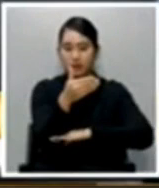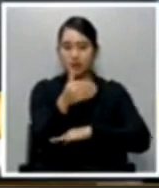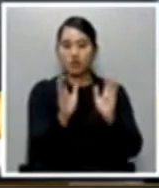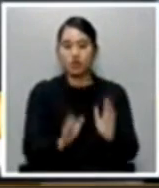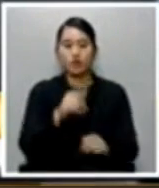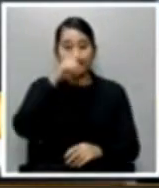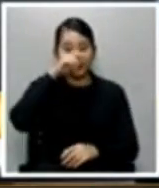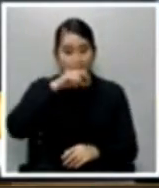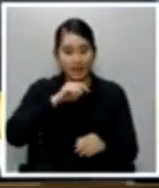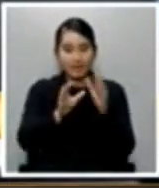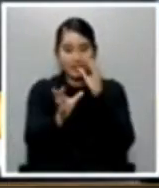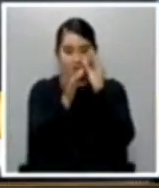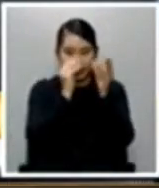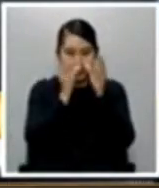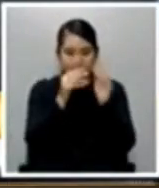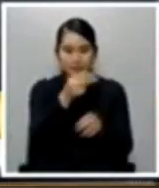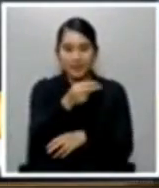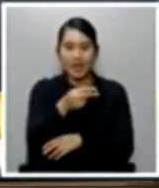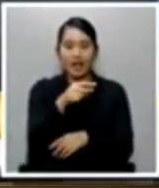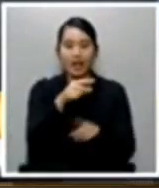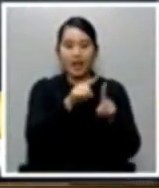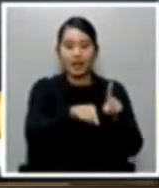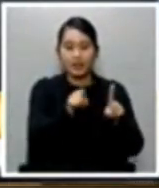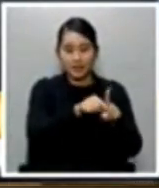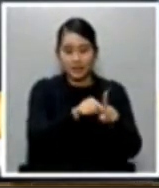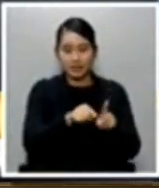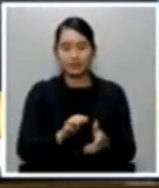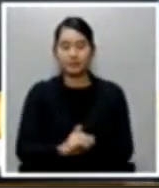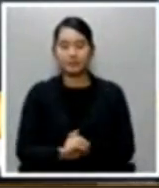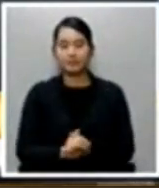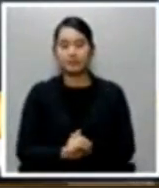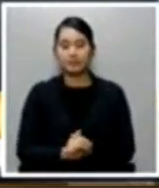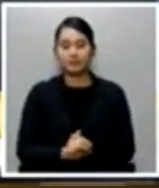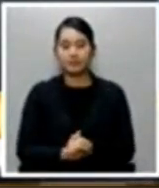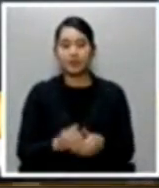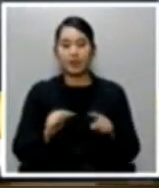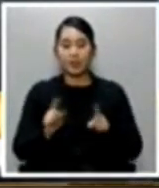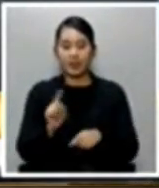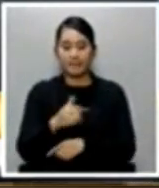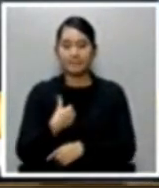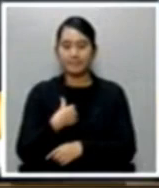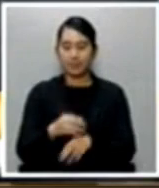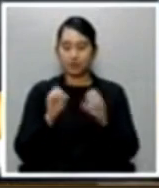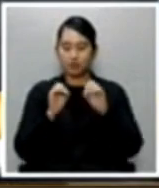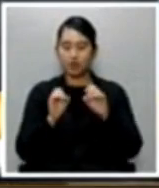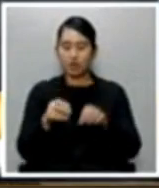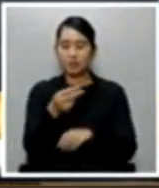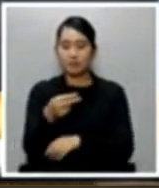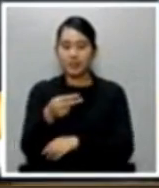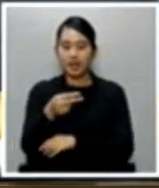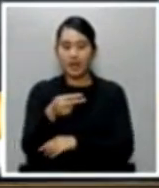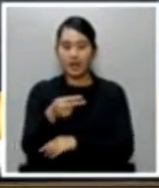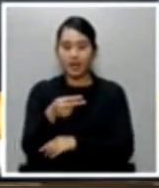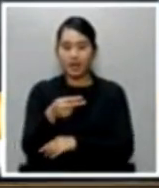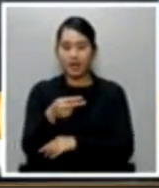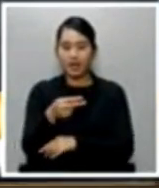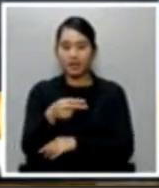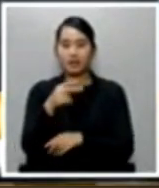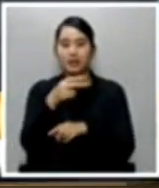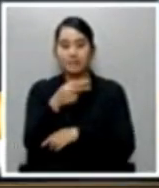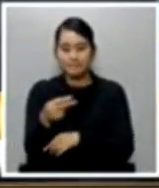ดขณะที่ International Program เนี่ยเราหมายถึงว่าการสอนเนี่ยสอนด้วยภาษาอังกฤษแล้วก็คนเรียนเป็นคนต่างชาติมาป